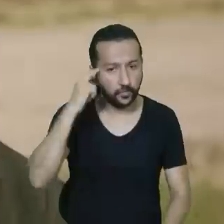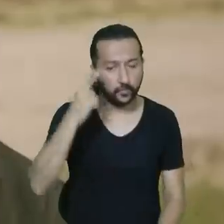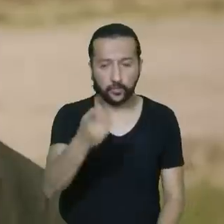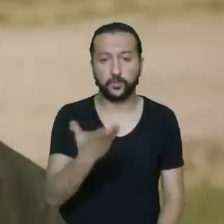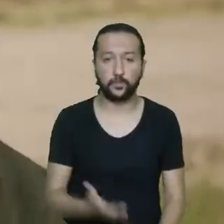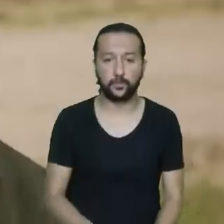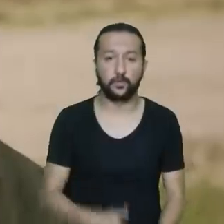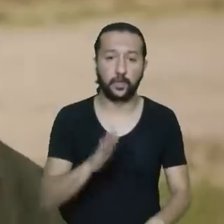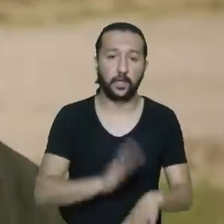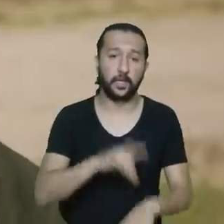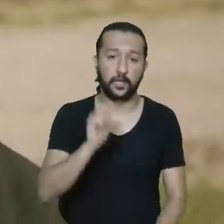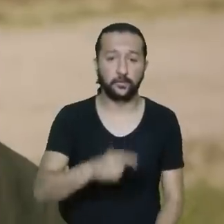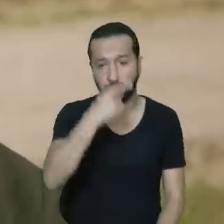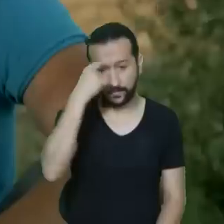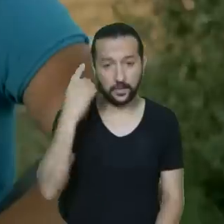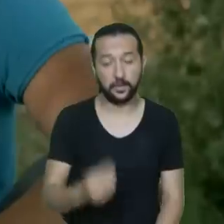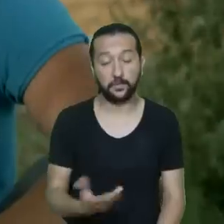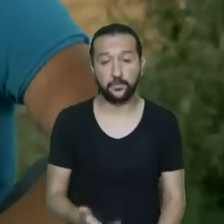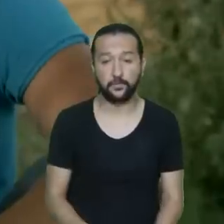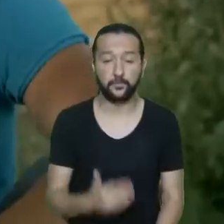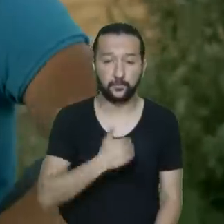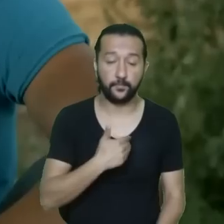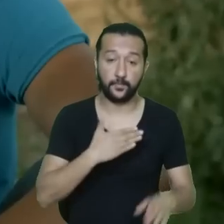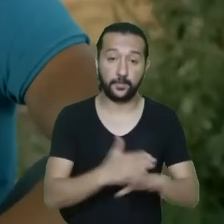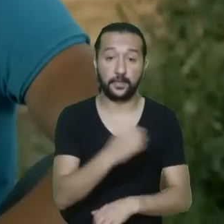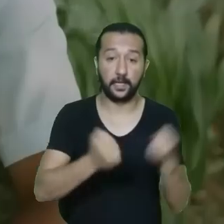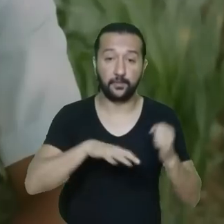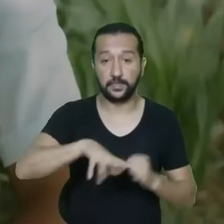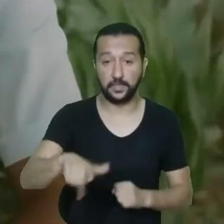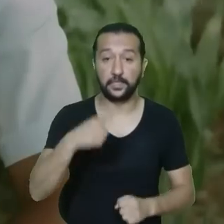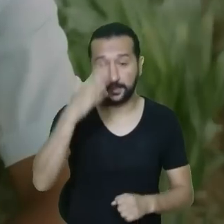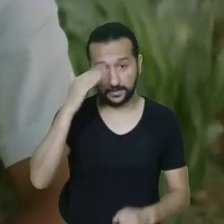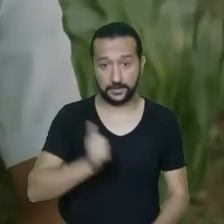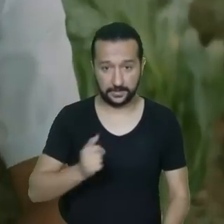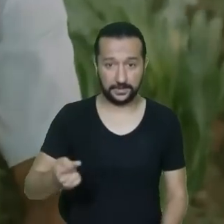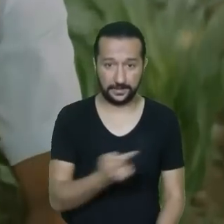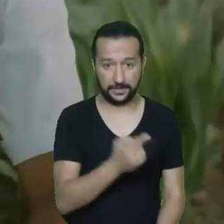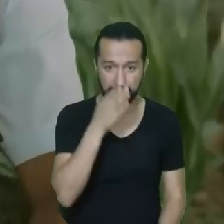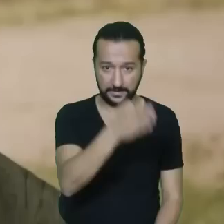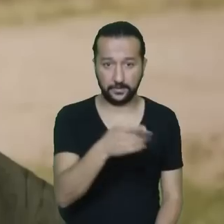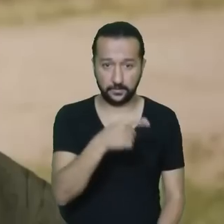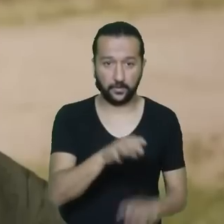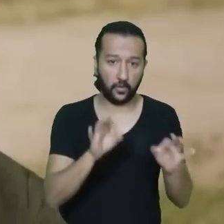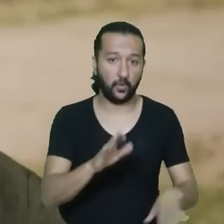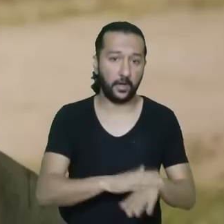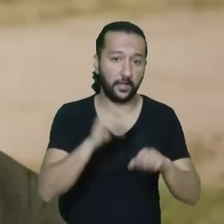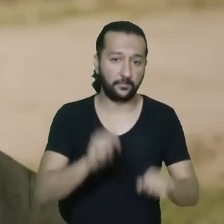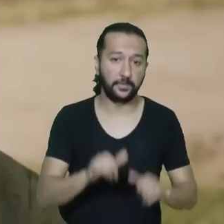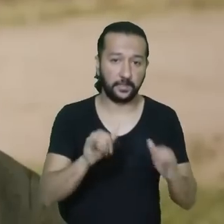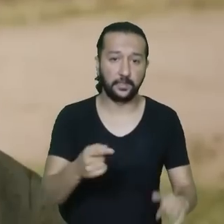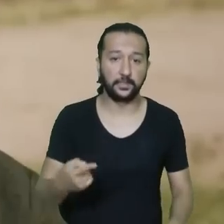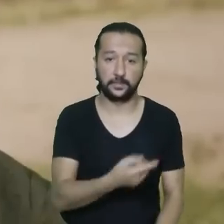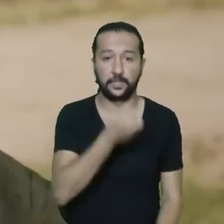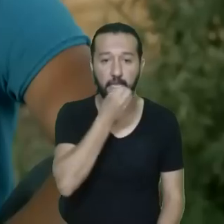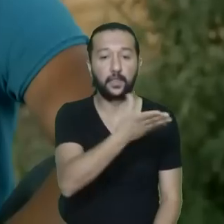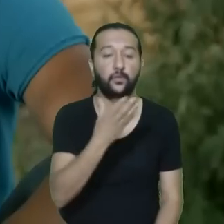düşünelim. Yapacağımız şey belli Sadıç. Biz zaten arabamız çalındı diye jandarmaya gitmeyecek miydik? Böyle yapacağız yine.